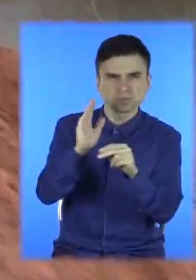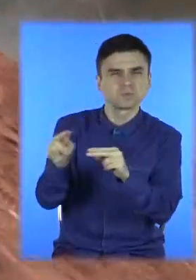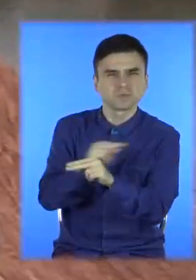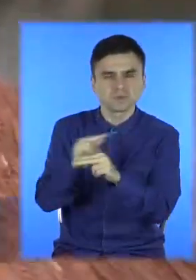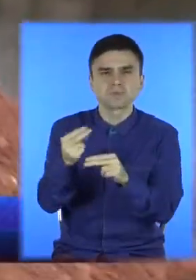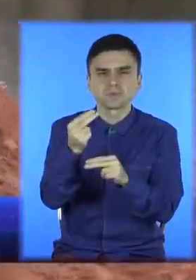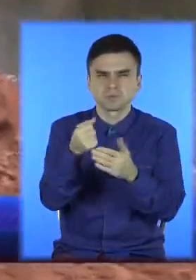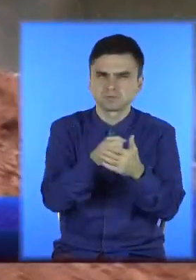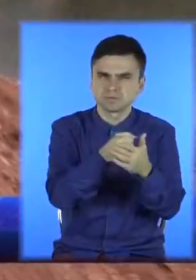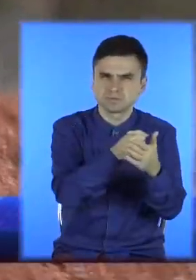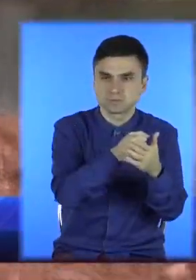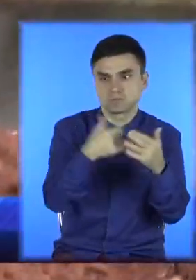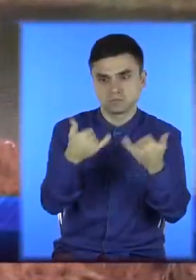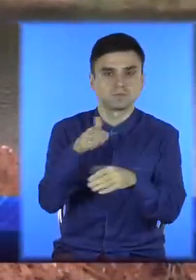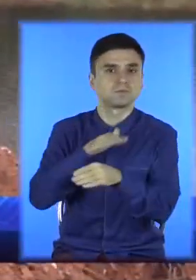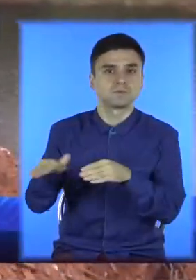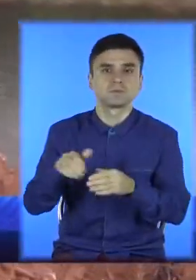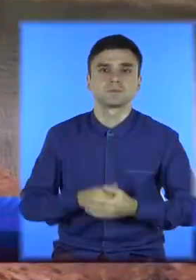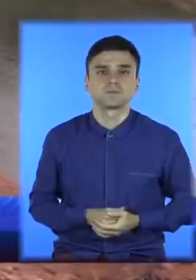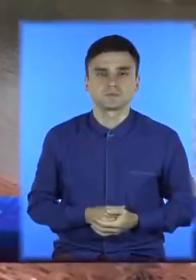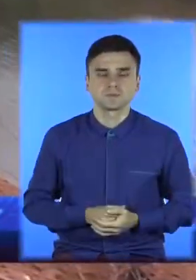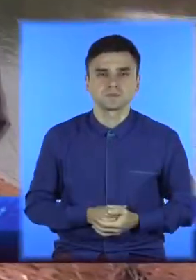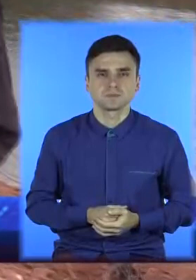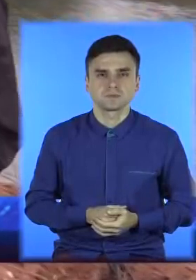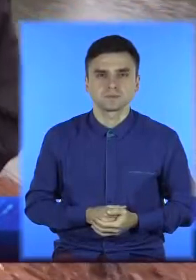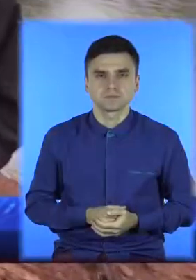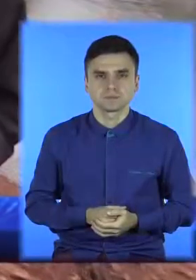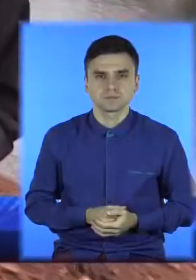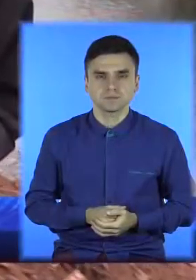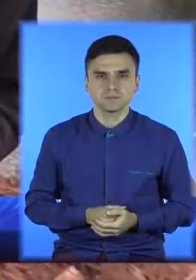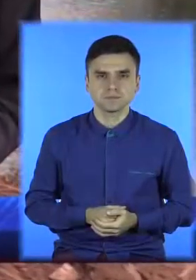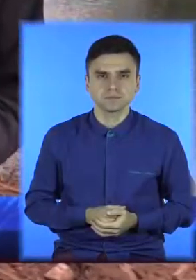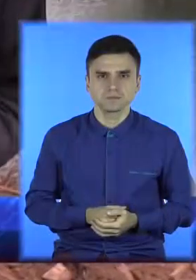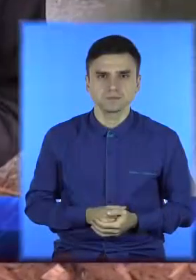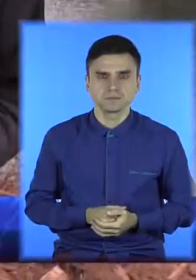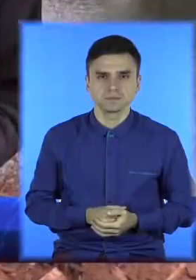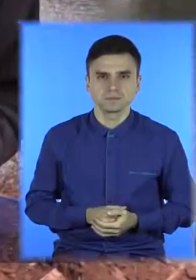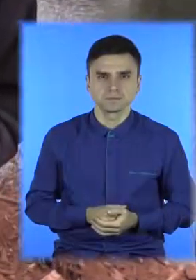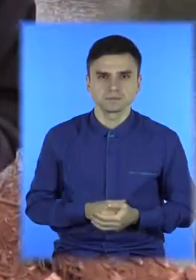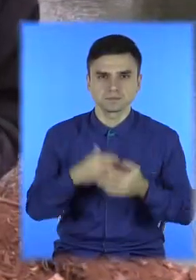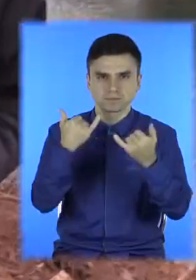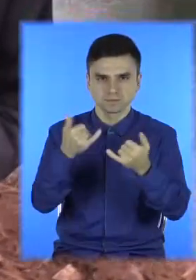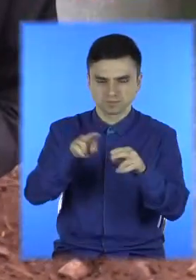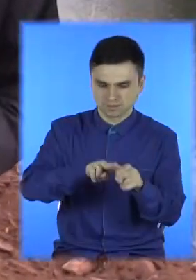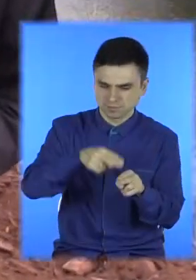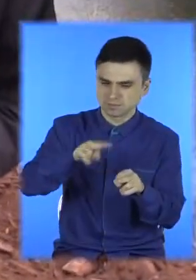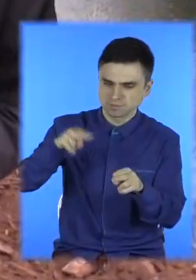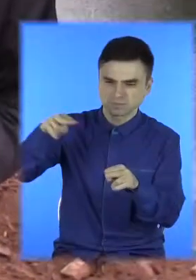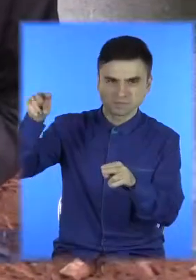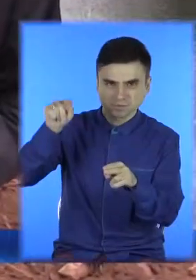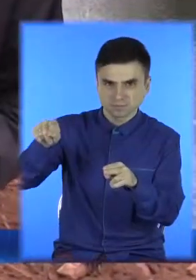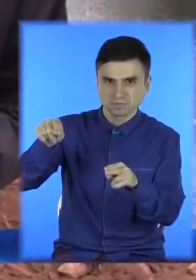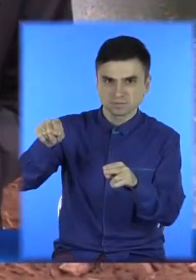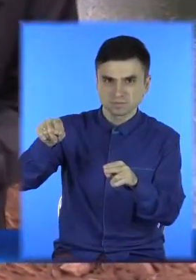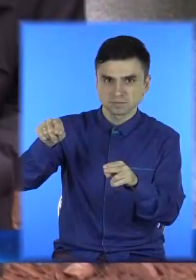На шостому пікеті у нас виходить проєктна відмітка 105,35. Фактично 105,4 на